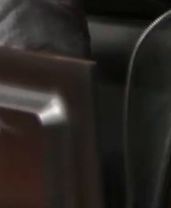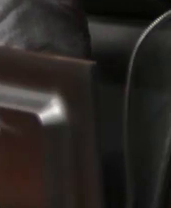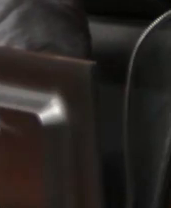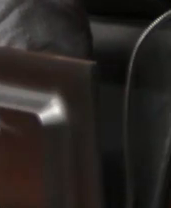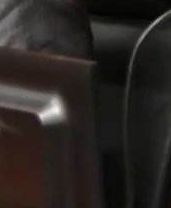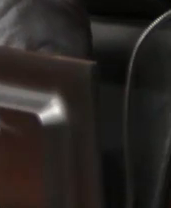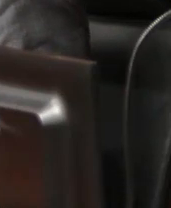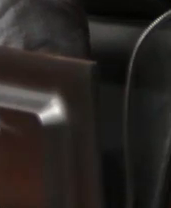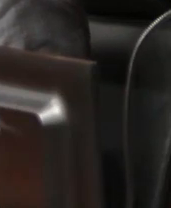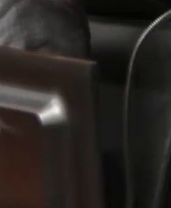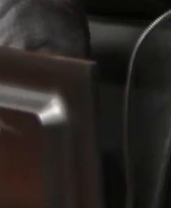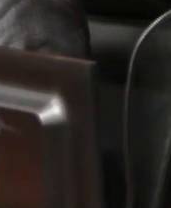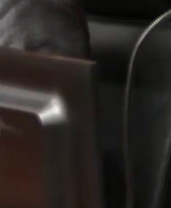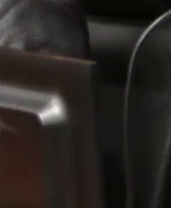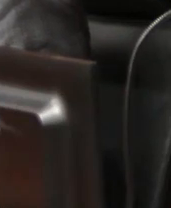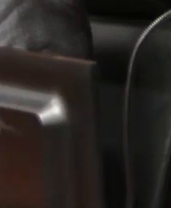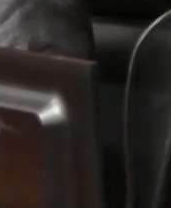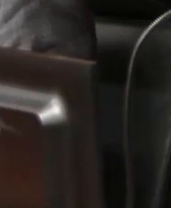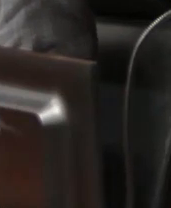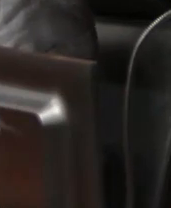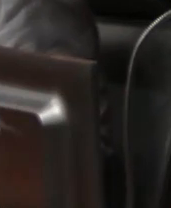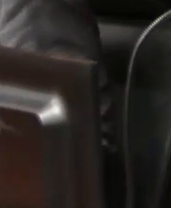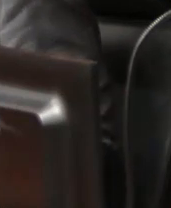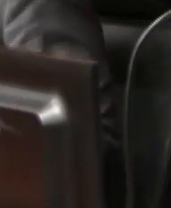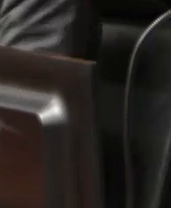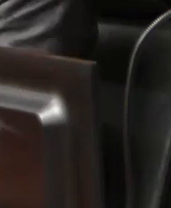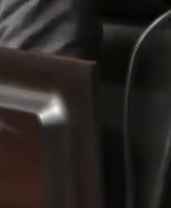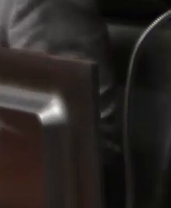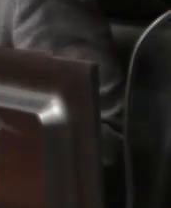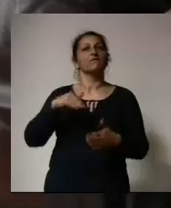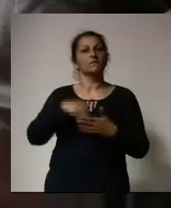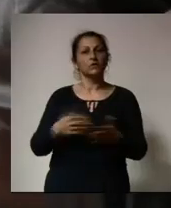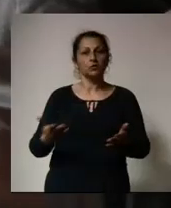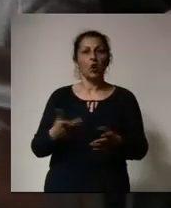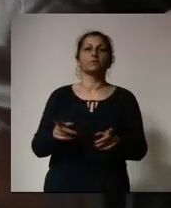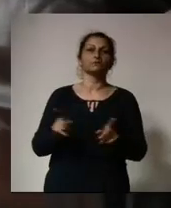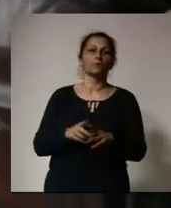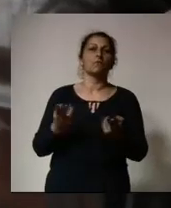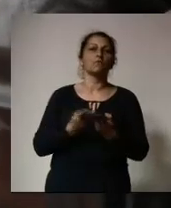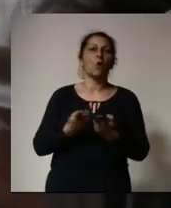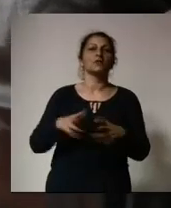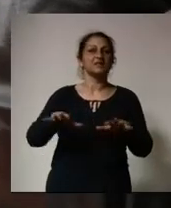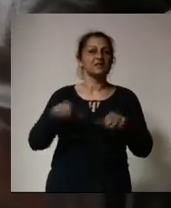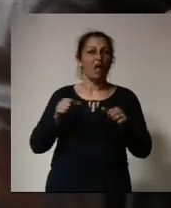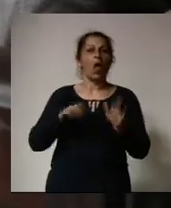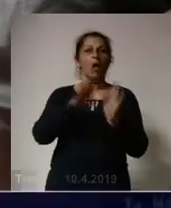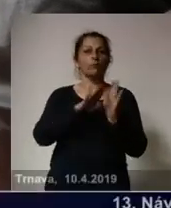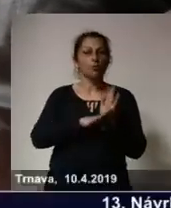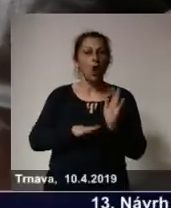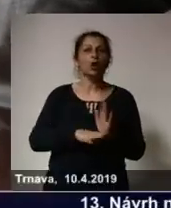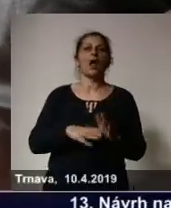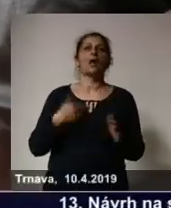veľmi pekne. Bodom číslo 13 máme podľa schváleného programu prebrať návrh